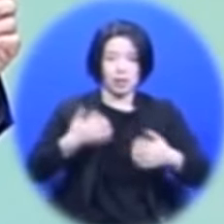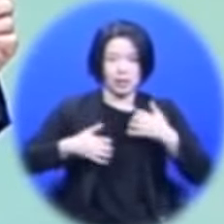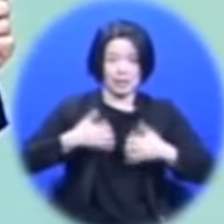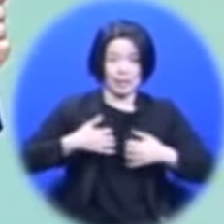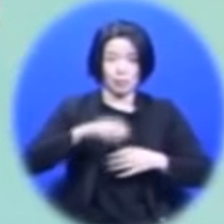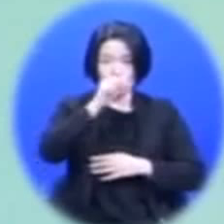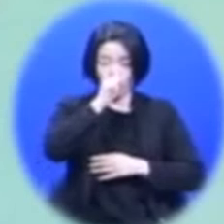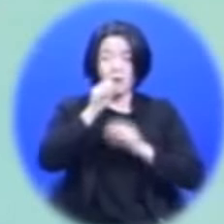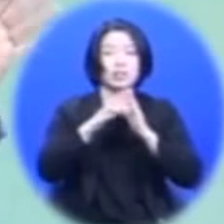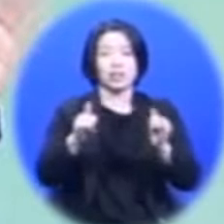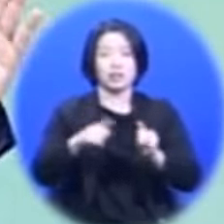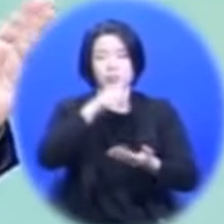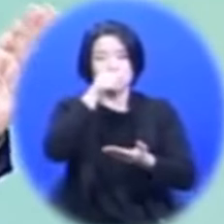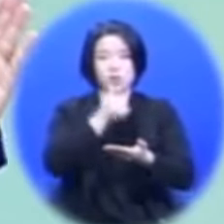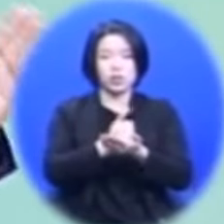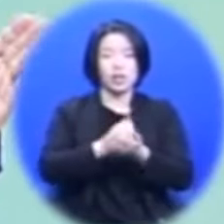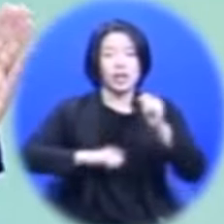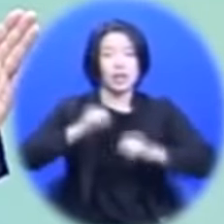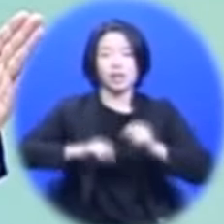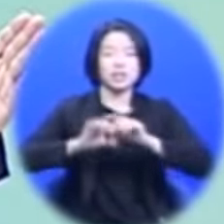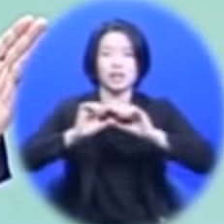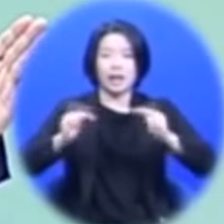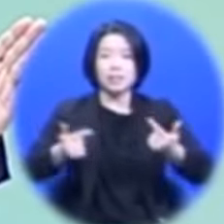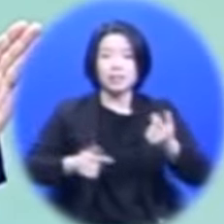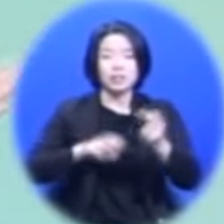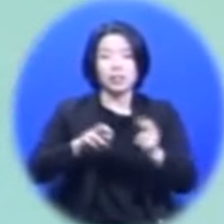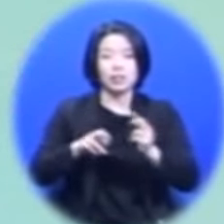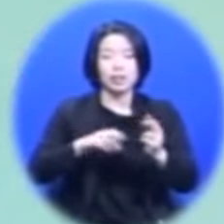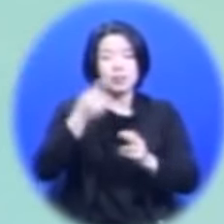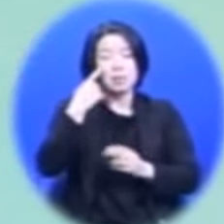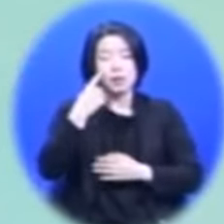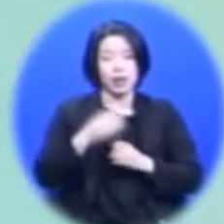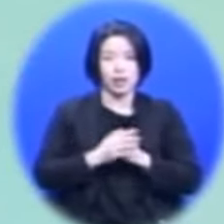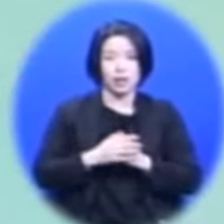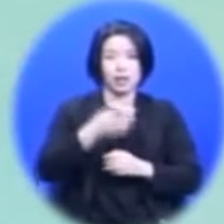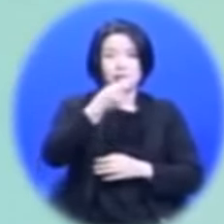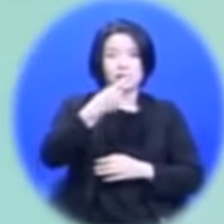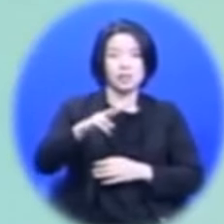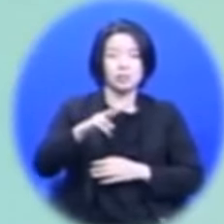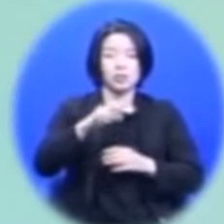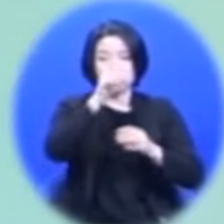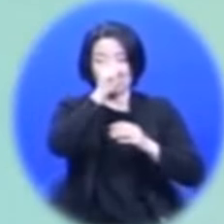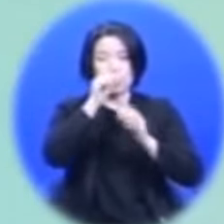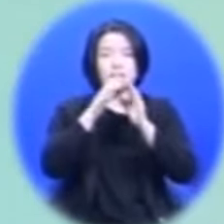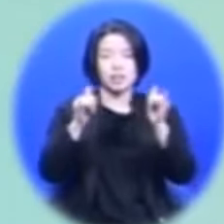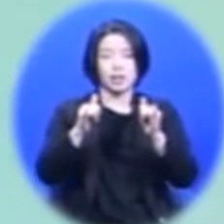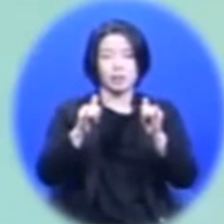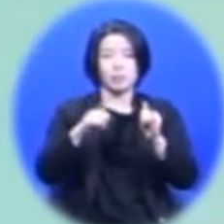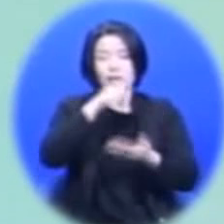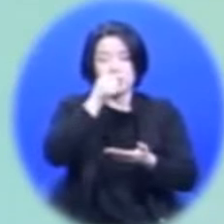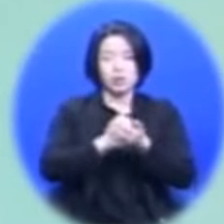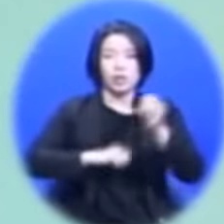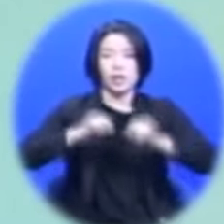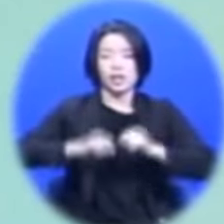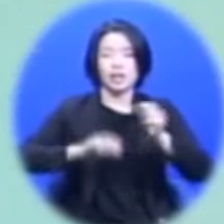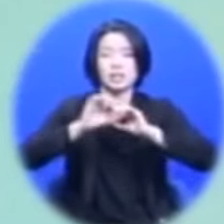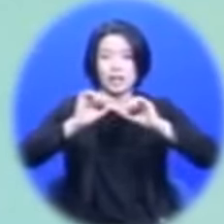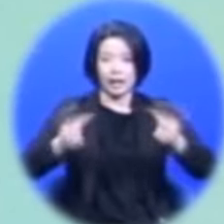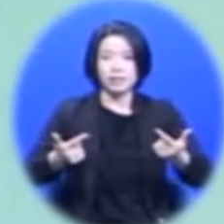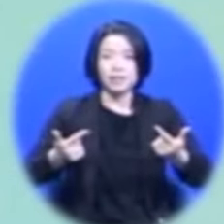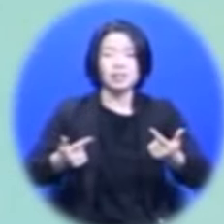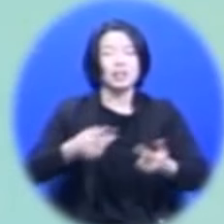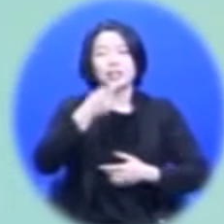죄 짓지 않는 게임을 해보십시오. 드라마 좋아하시는 분, 죄 짓지 않는 드라마를